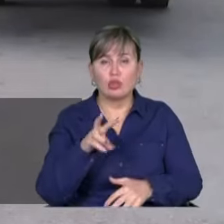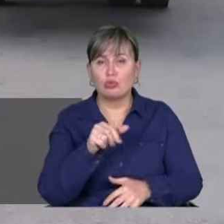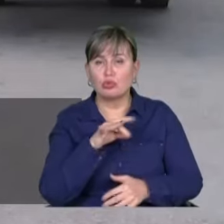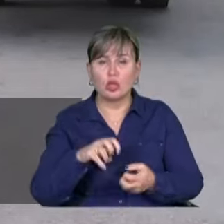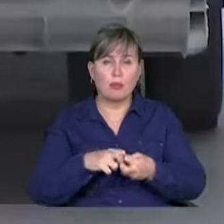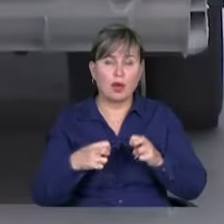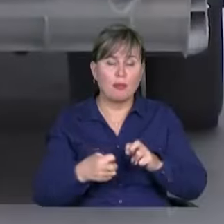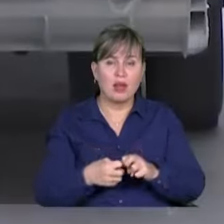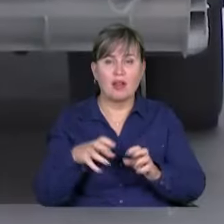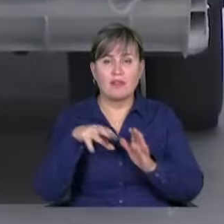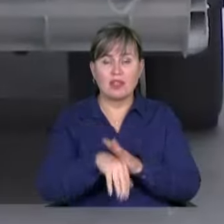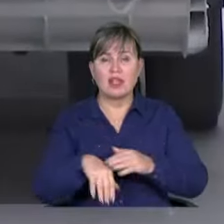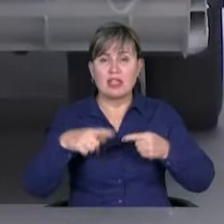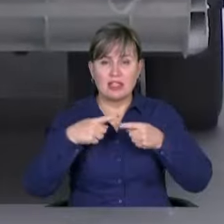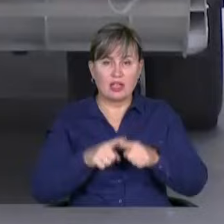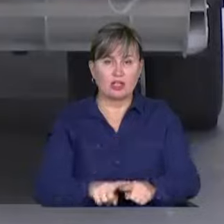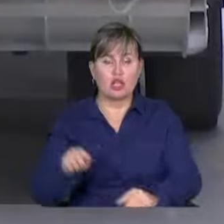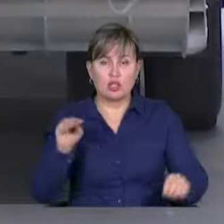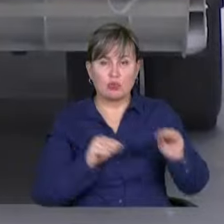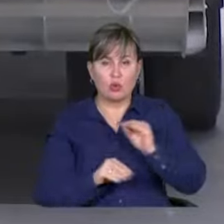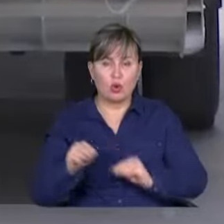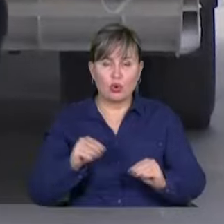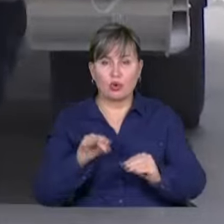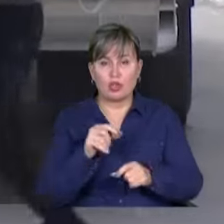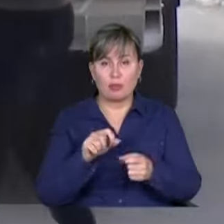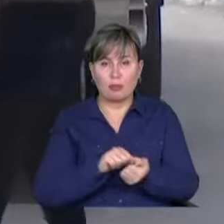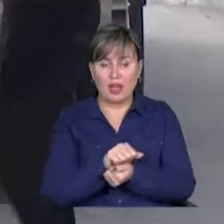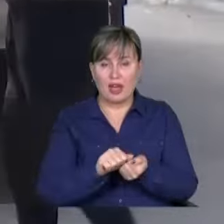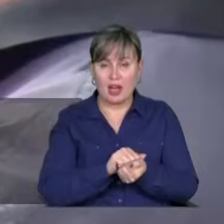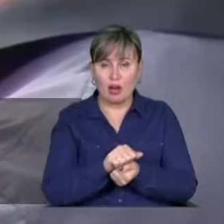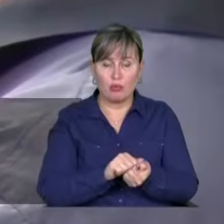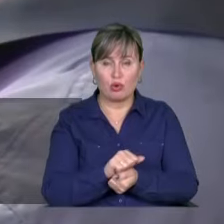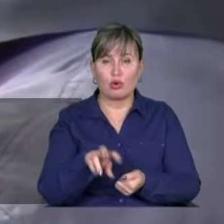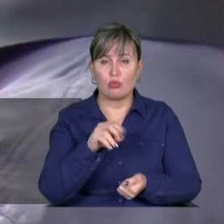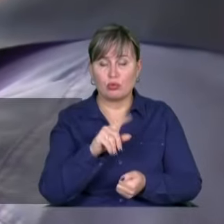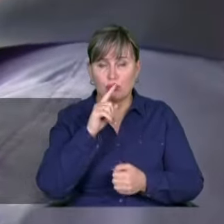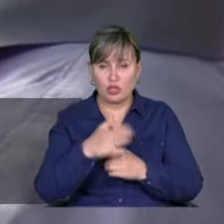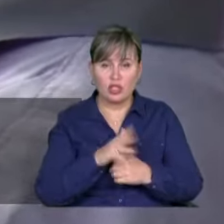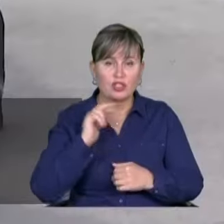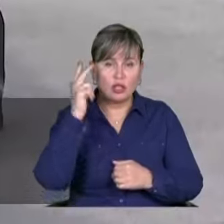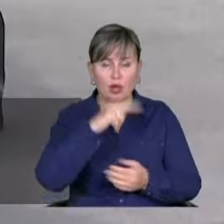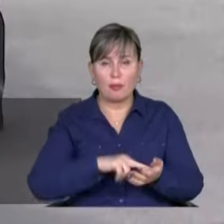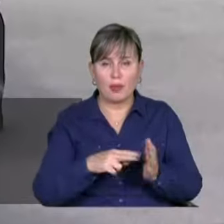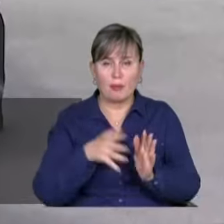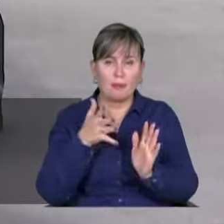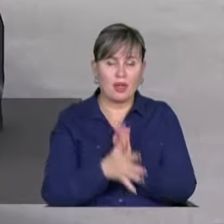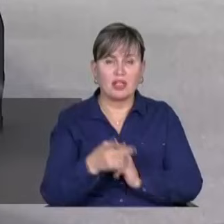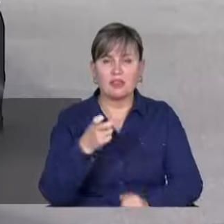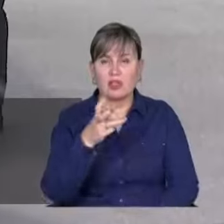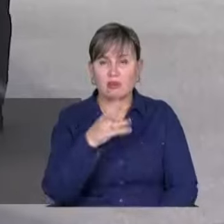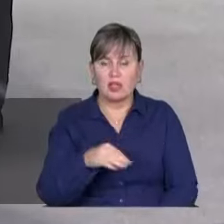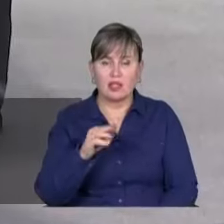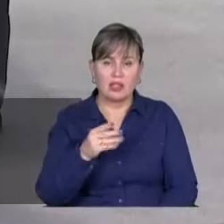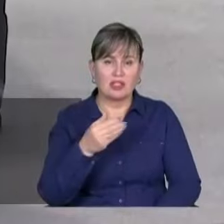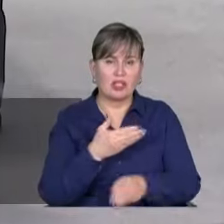проблем, а точнее на внедрение технологий сбора, транспортировки и переработки отходов в ближайшие 3 года планируют потратить 200 миллиардов тенге.